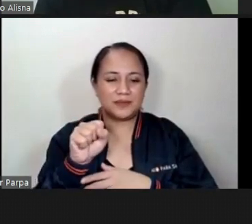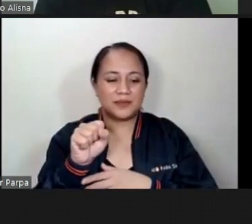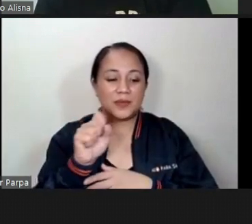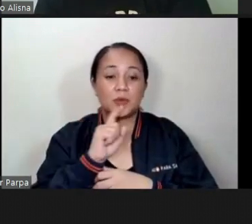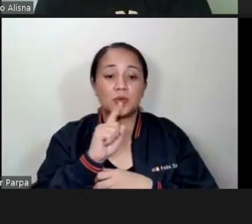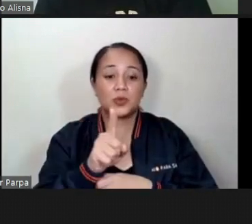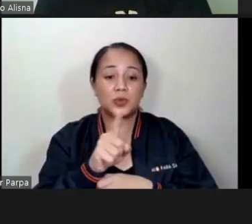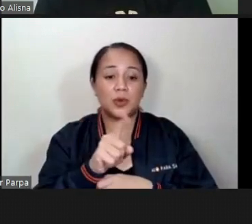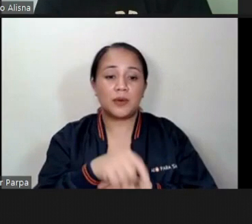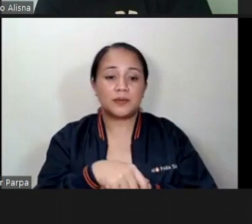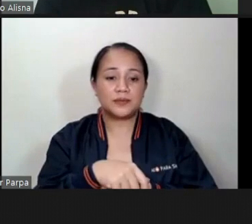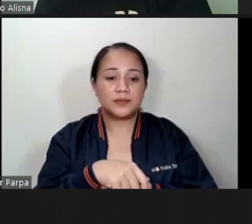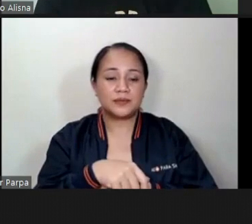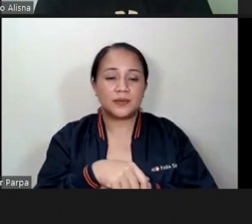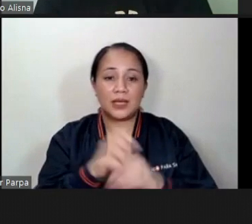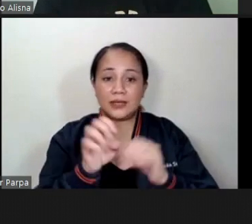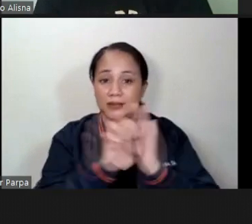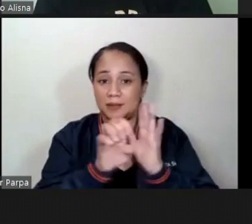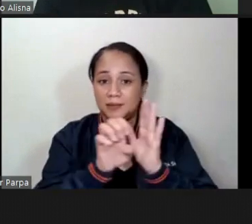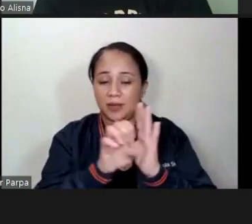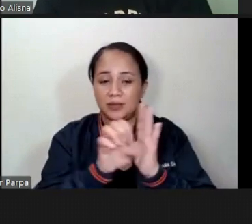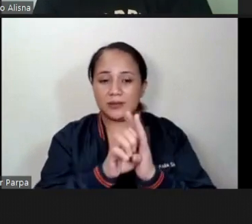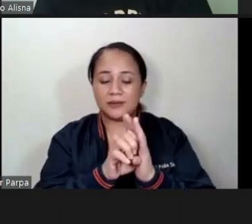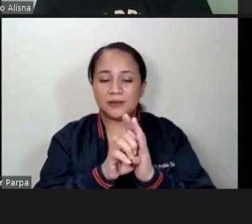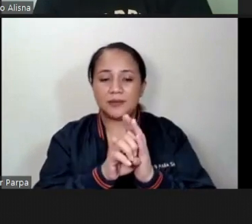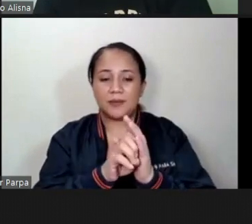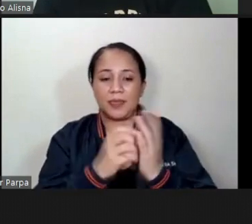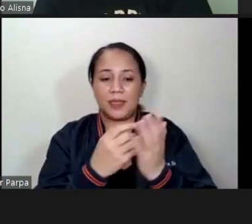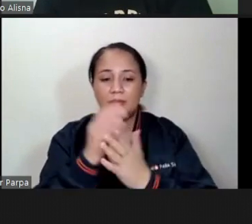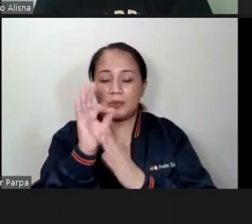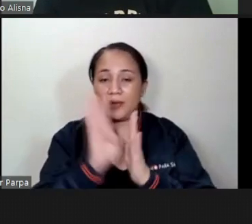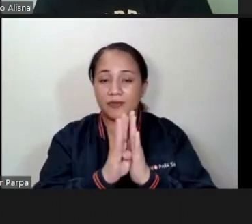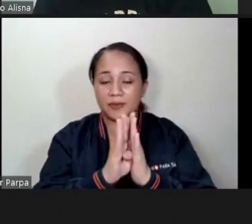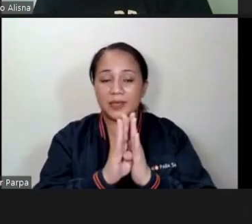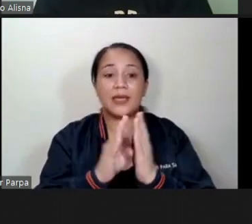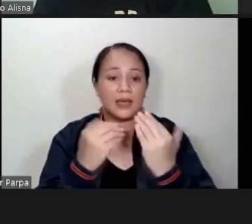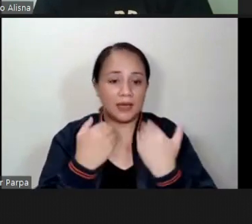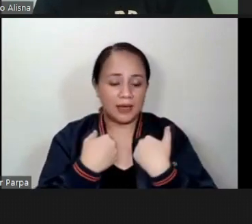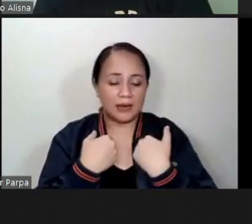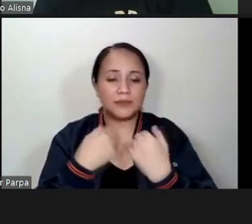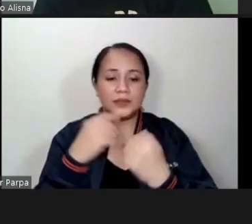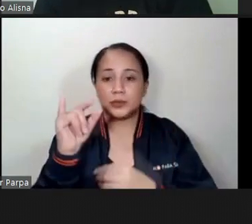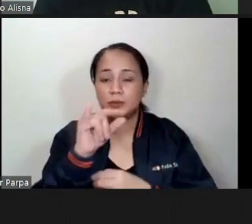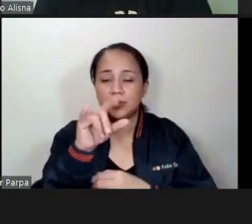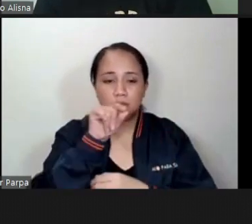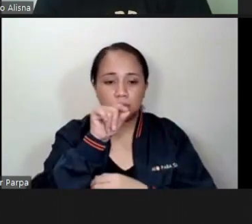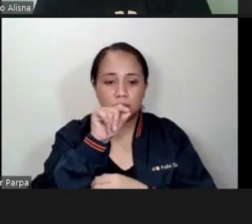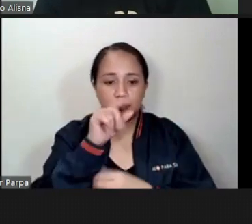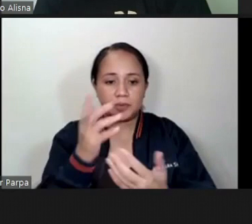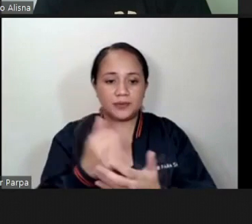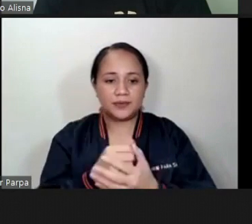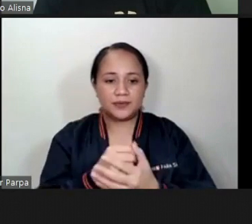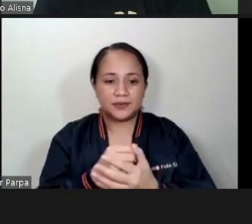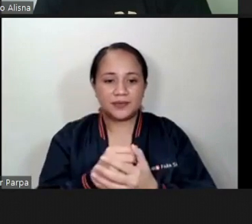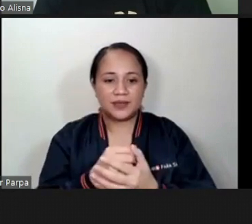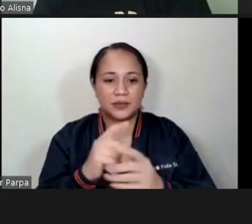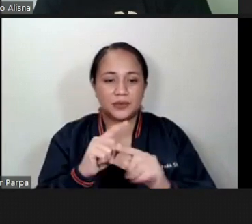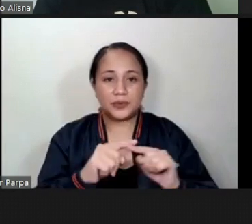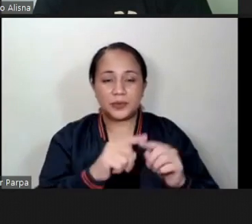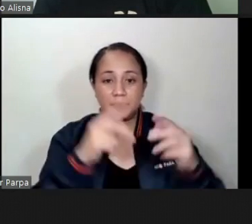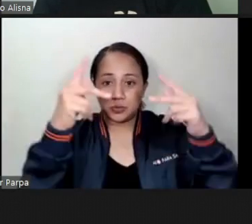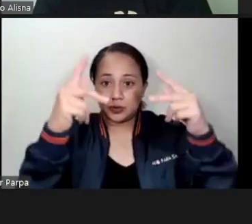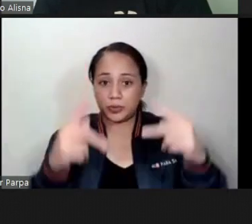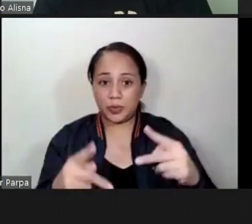sa mga magiging example na ating ma-reach out through Facebook page, Instagram, Twitter, and even different